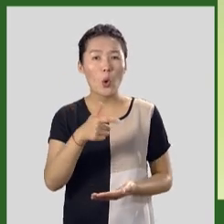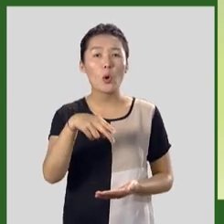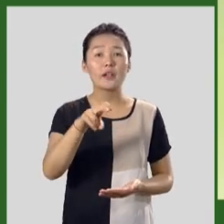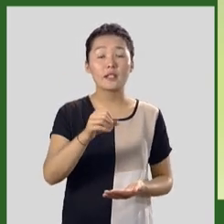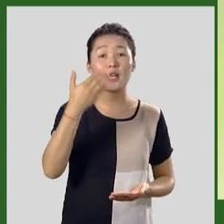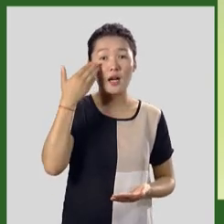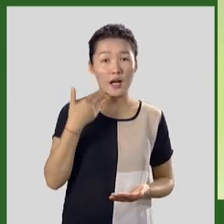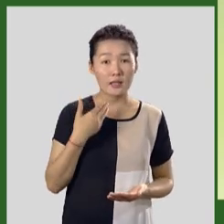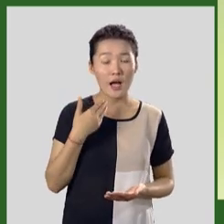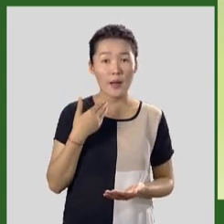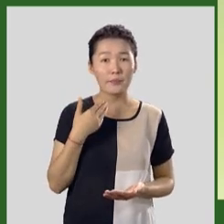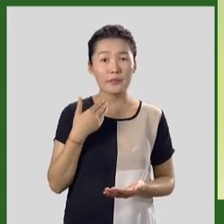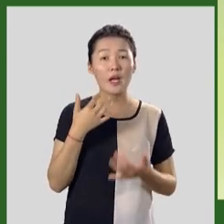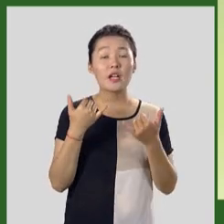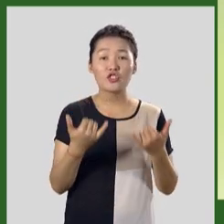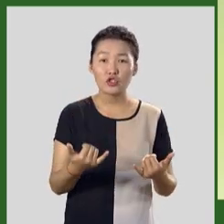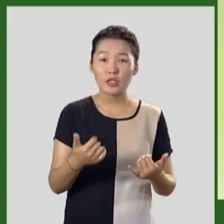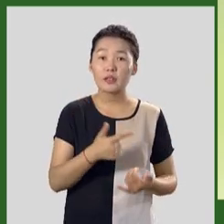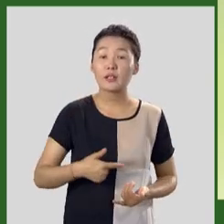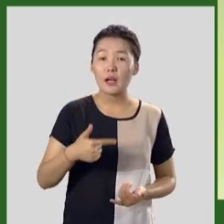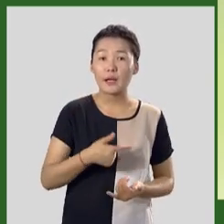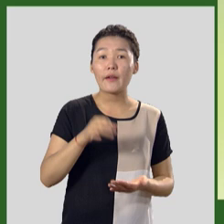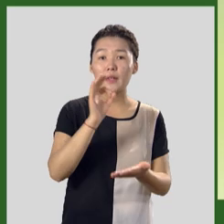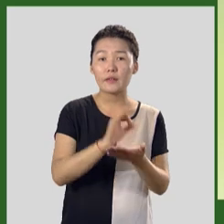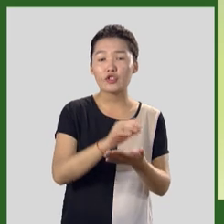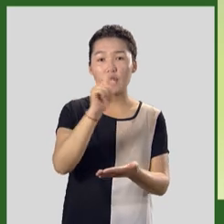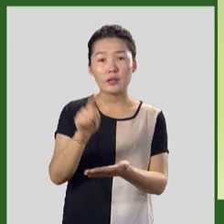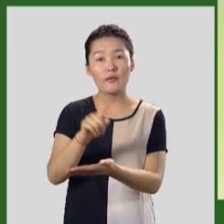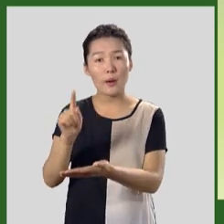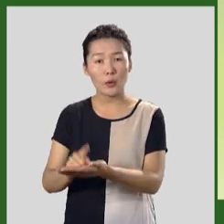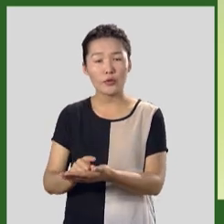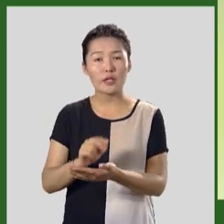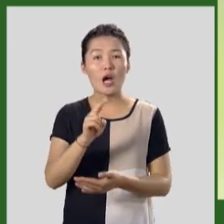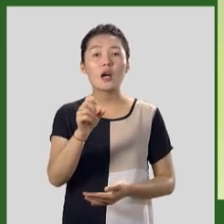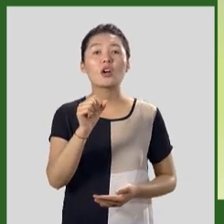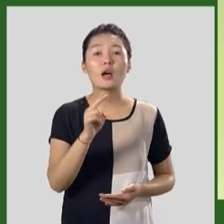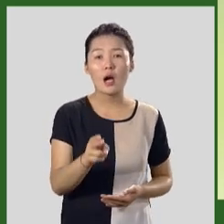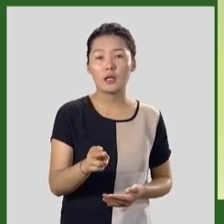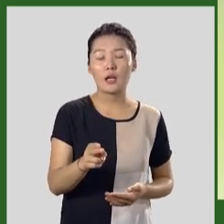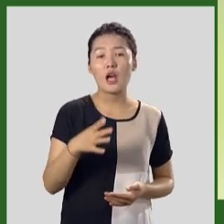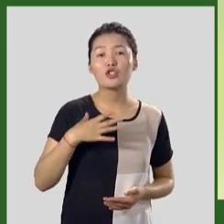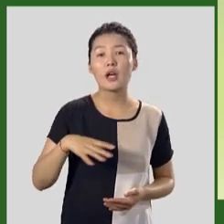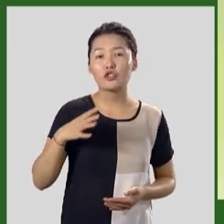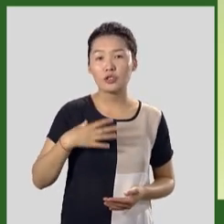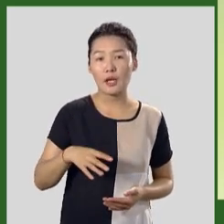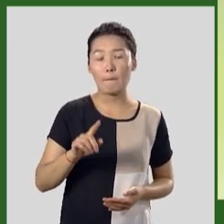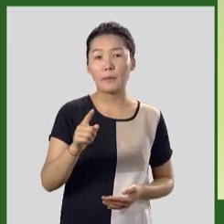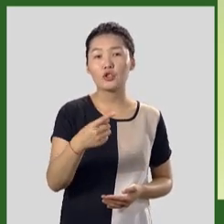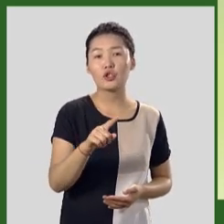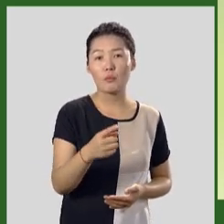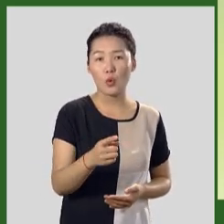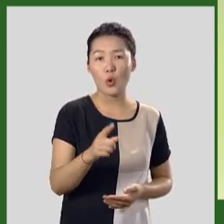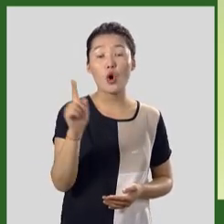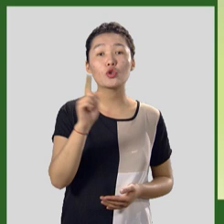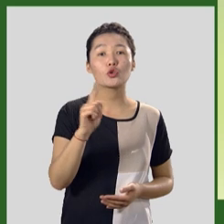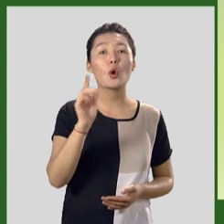когда», то сейчас география отвечает на вопросы «как, зачем, почему,